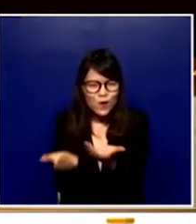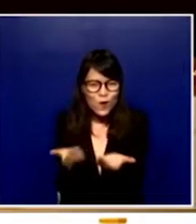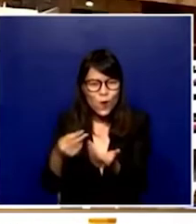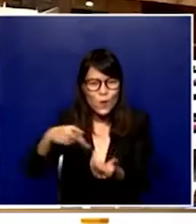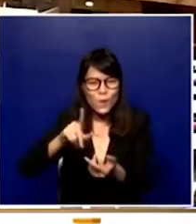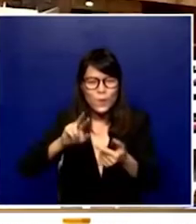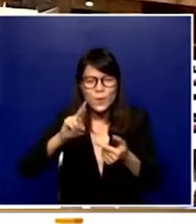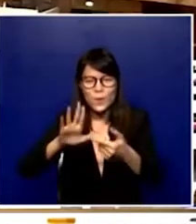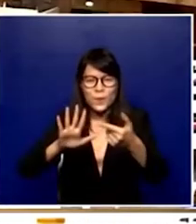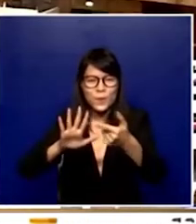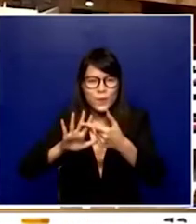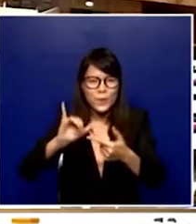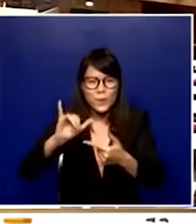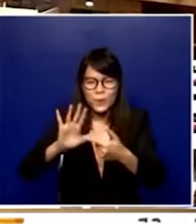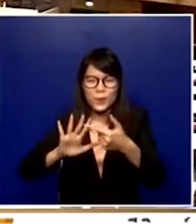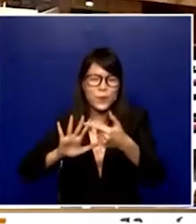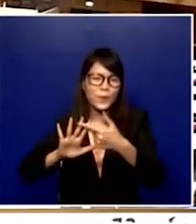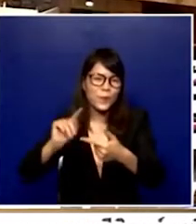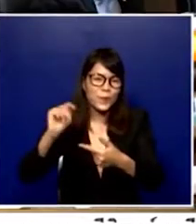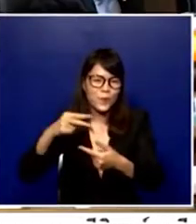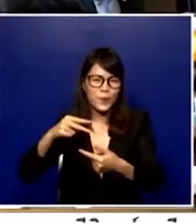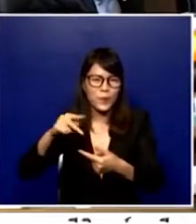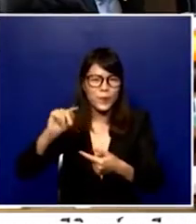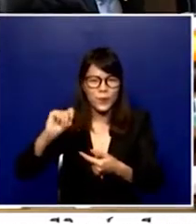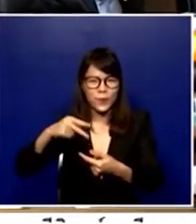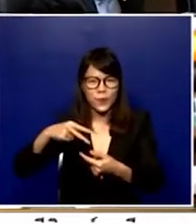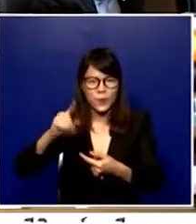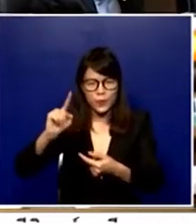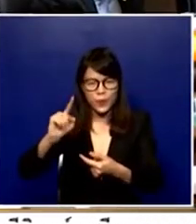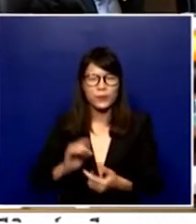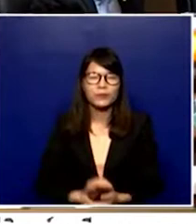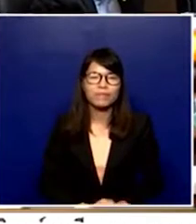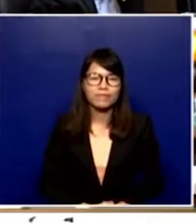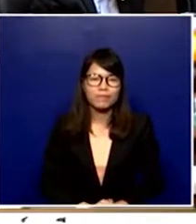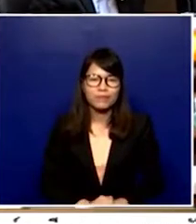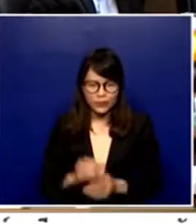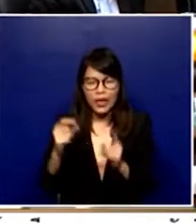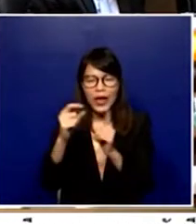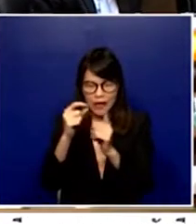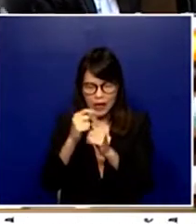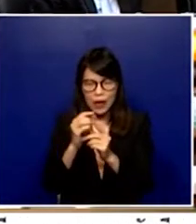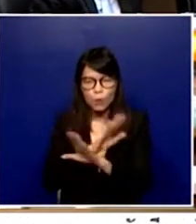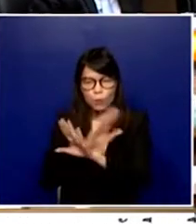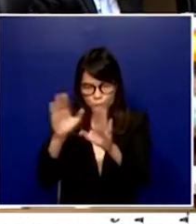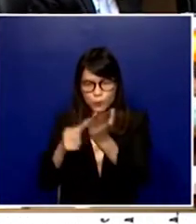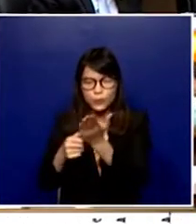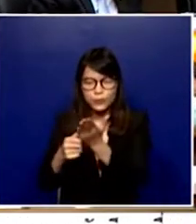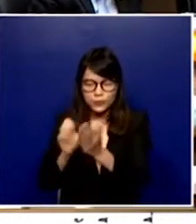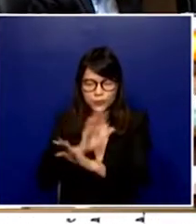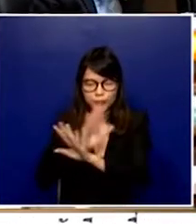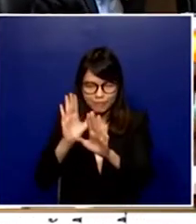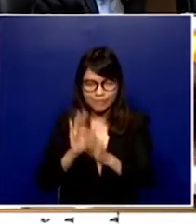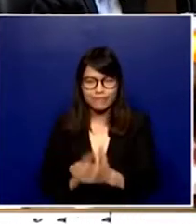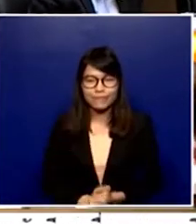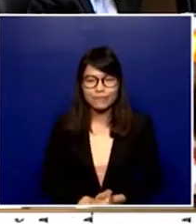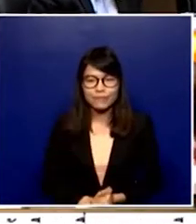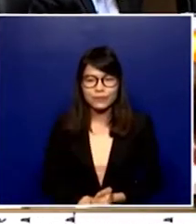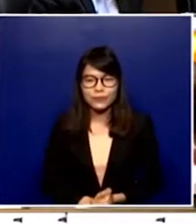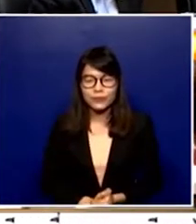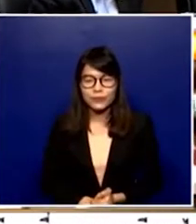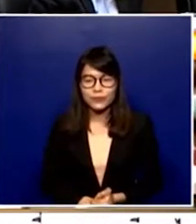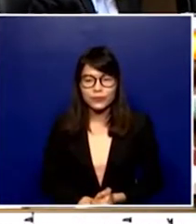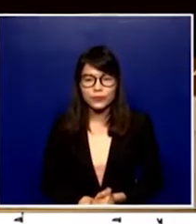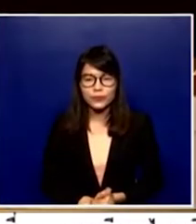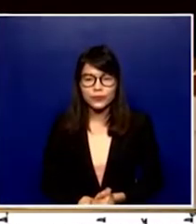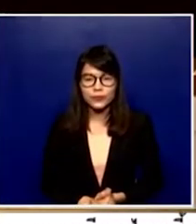ไม่มีพ่อแม่คนไหนตั้งชื่อลูกวาประยุตใช่มั้ค่ะค่ะ ถอนาได้ค่ะอย่าเสียสีครั ท่านรพภายไป